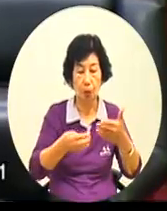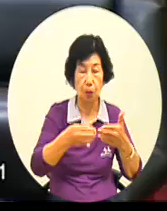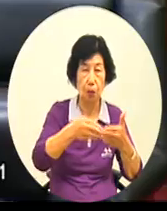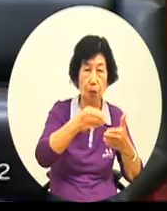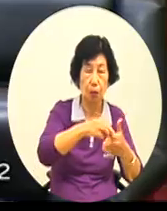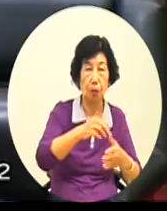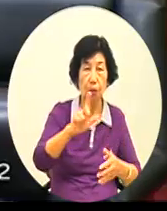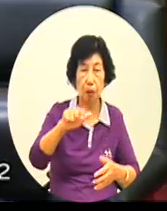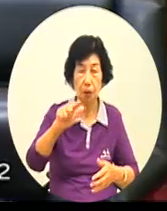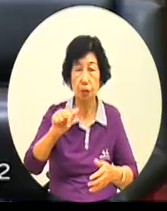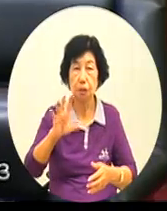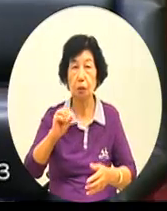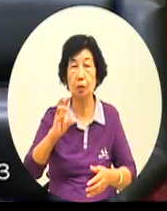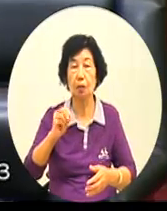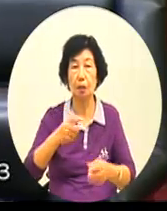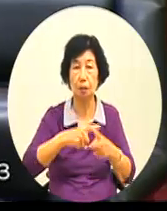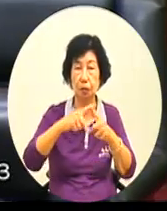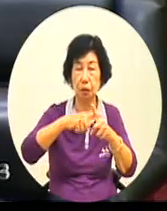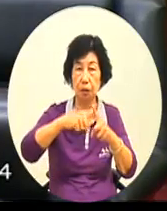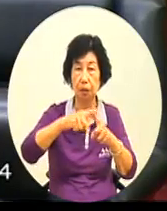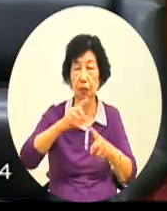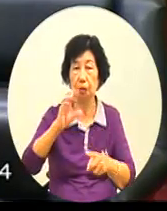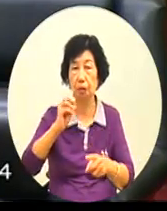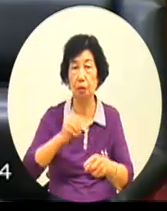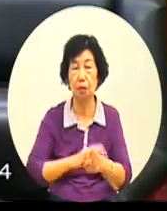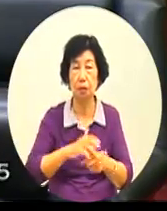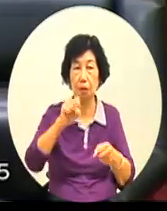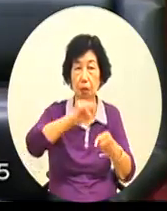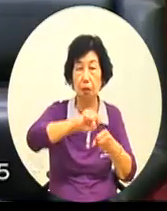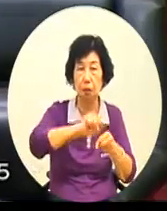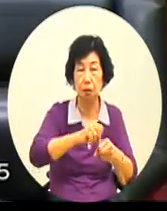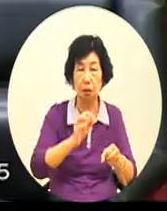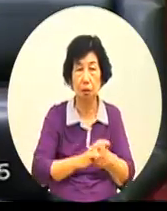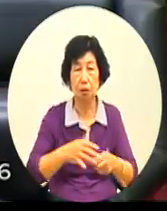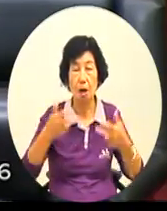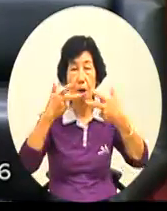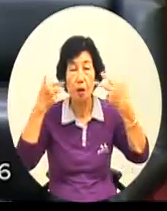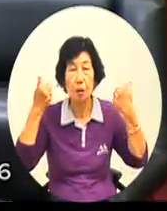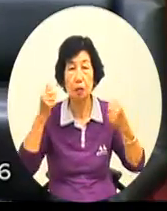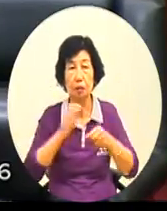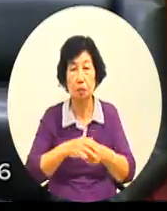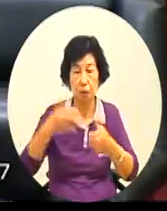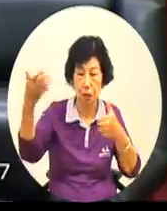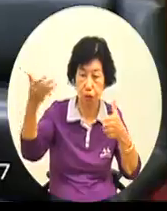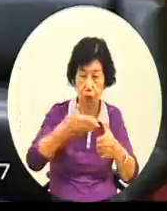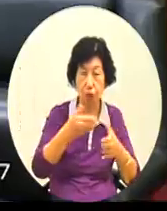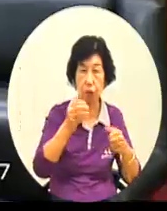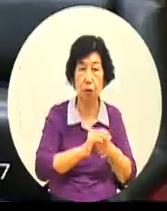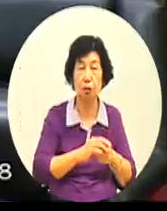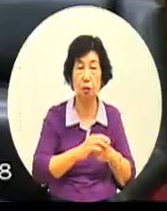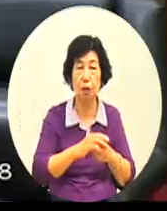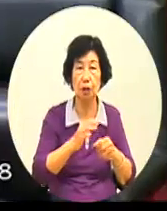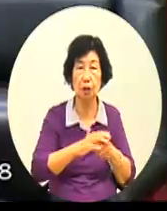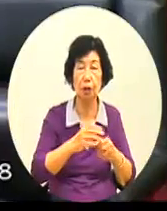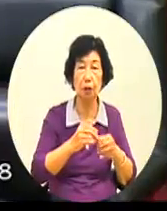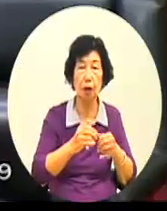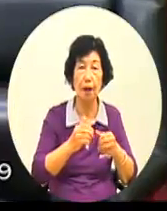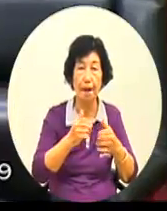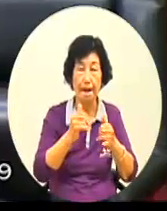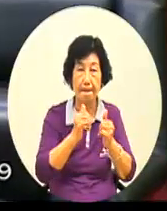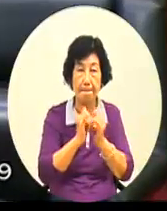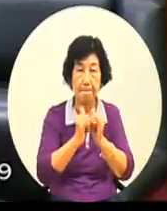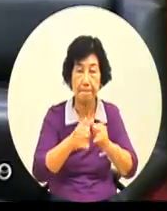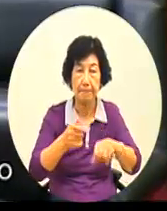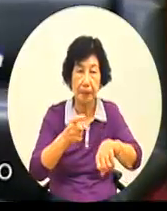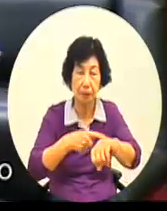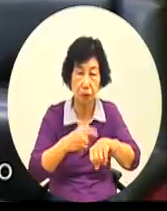质？有没有增加我们原住民的传统元素在里面？然后就做这样的一个